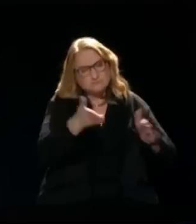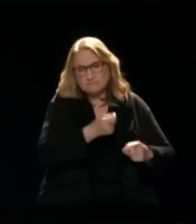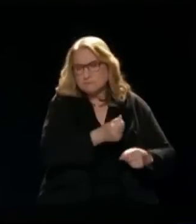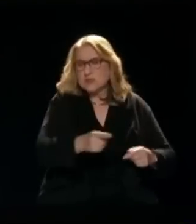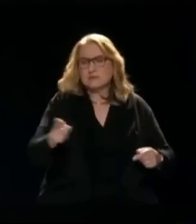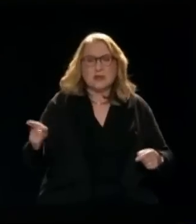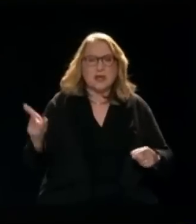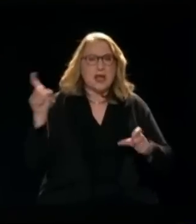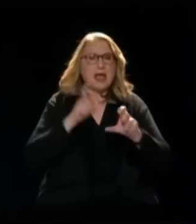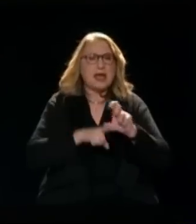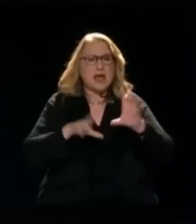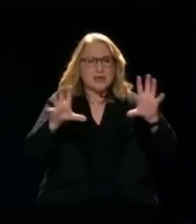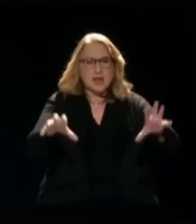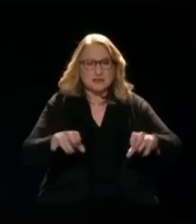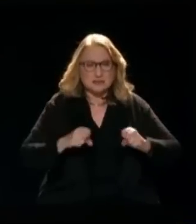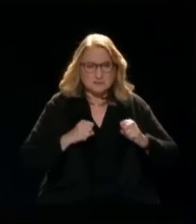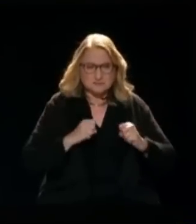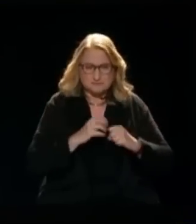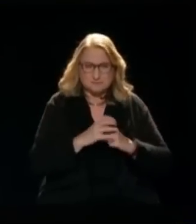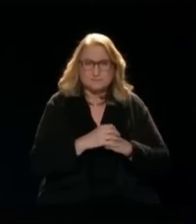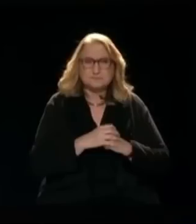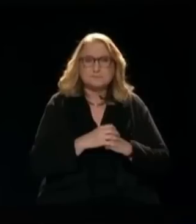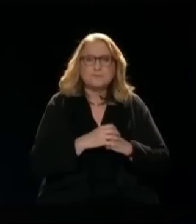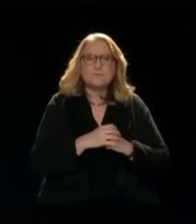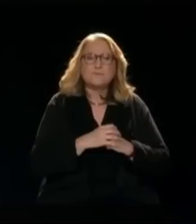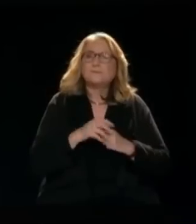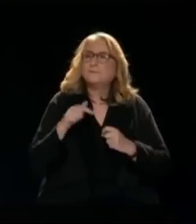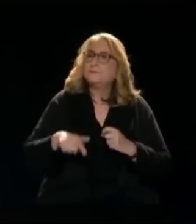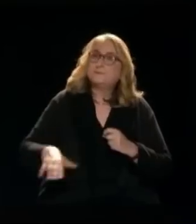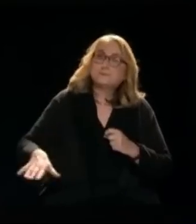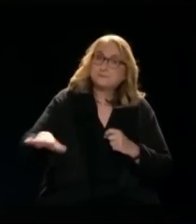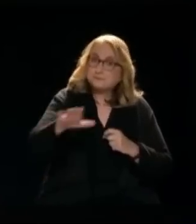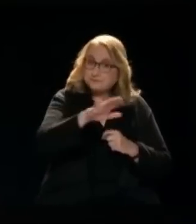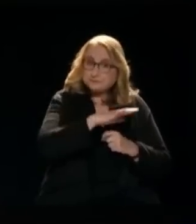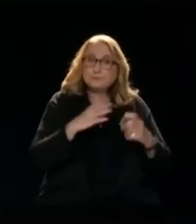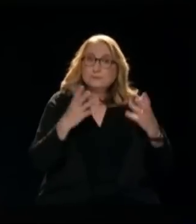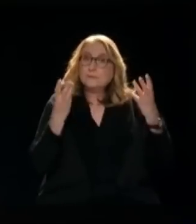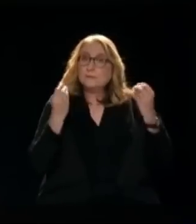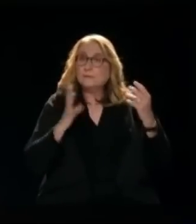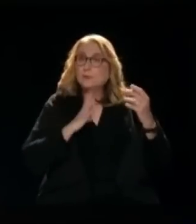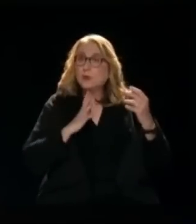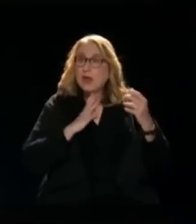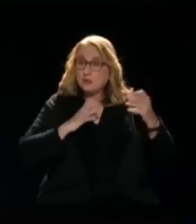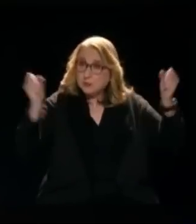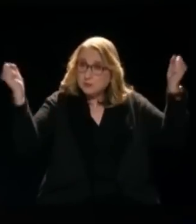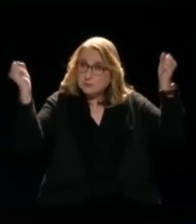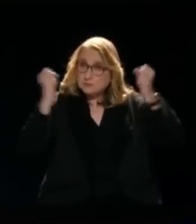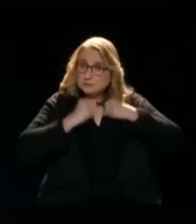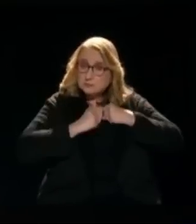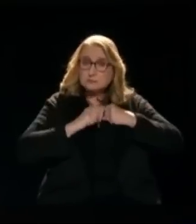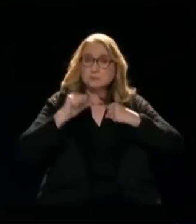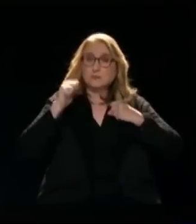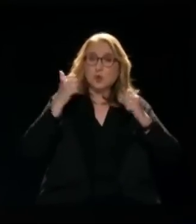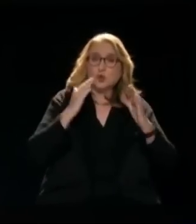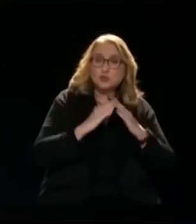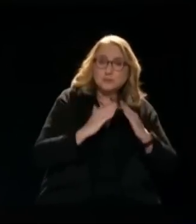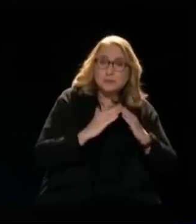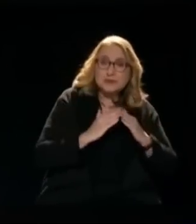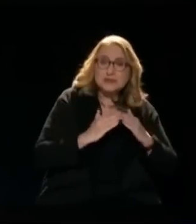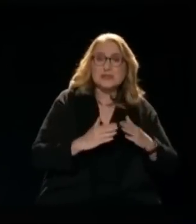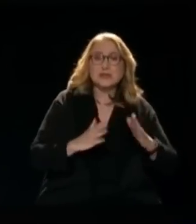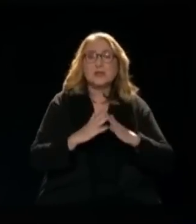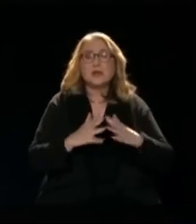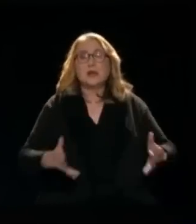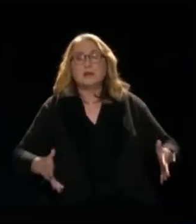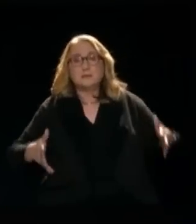κινδυνεύουν να χάσουν αυτοί. Κινδυνεύουν όλοι να χάσουν πρώτη κατοικία. Μπορεί να είναι κάποιο άλλο ακίνητο, μπορεί να είναι η επιχείρηση. Για πείτε μου λίγο, γιατί ξέρω. Ναι,